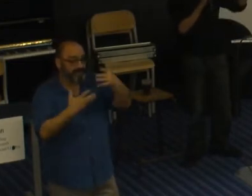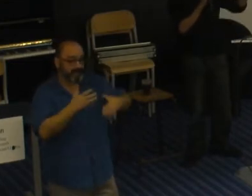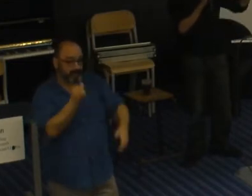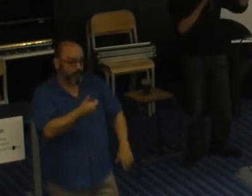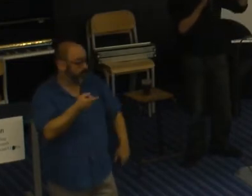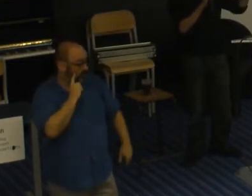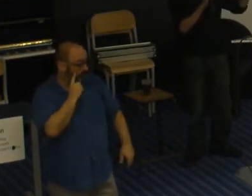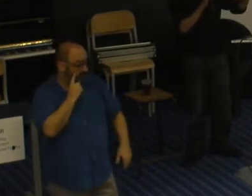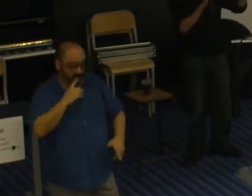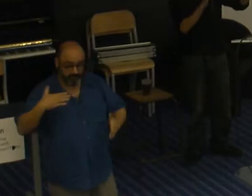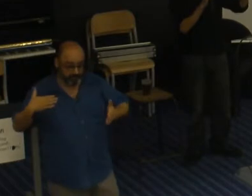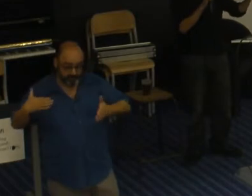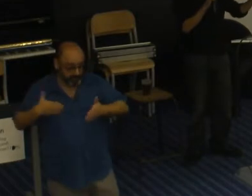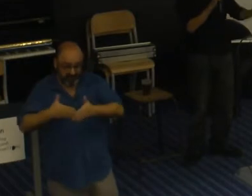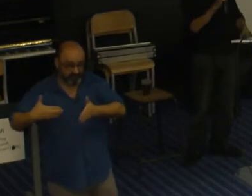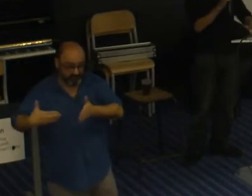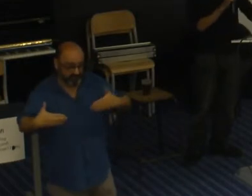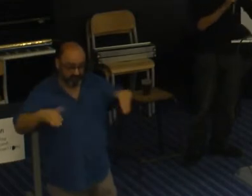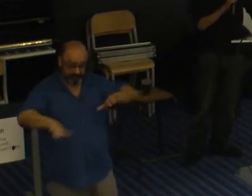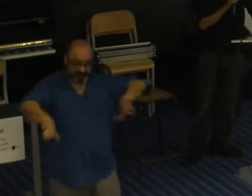avant qui font qu'on ne les encourage pas à faire des maths.